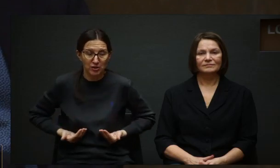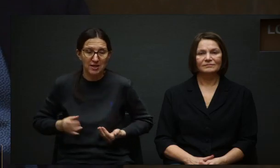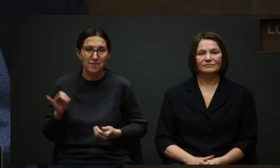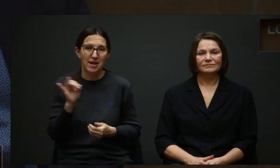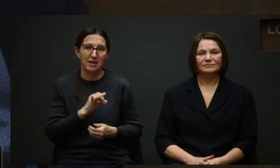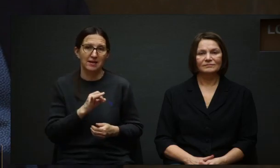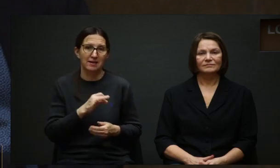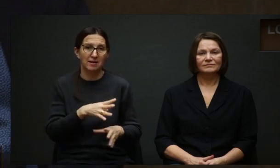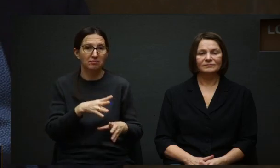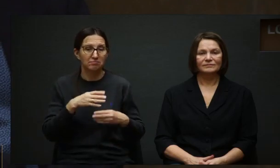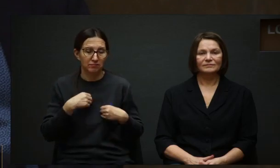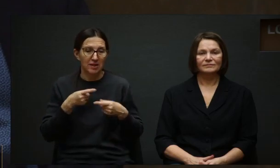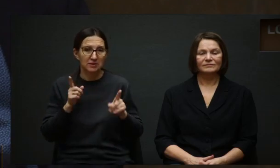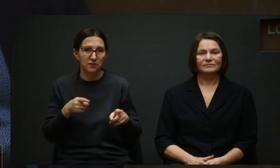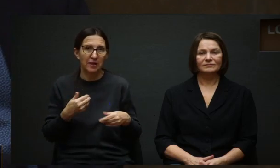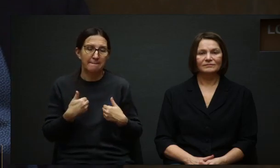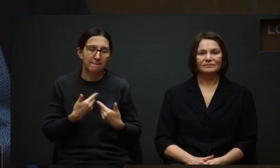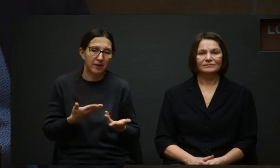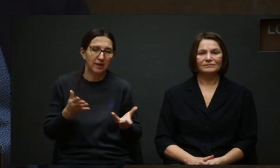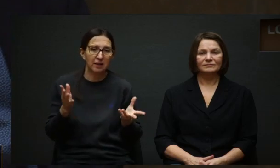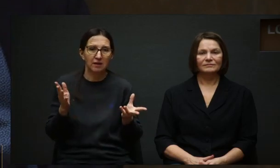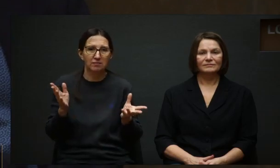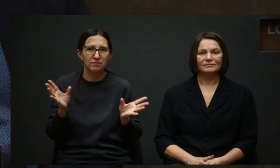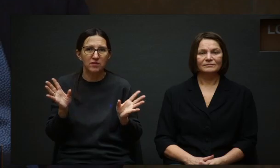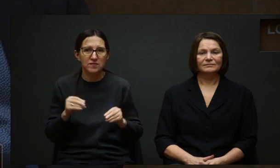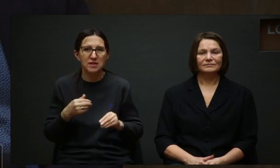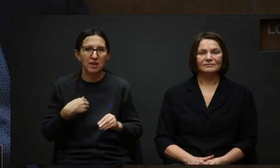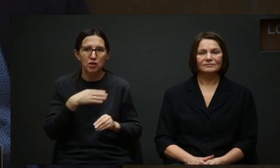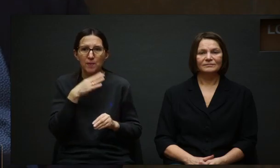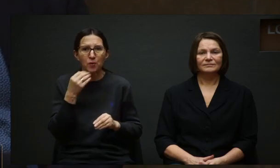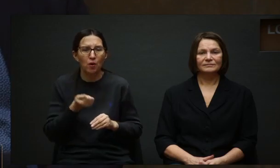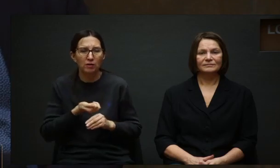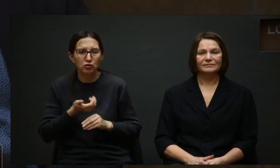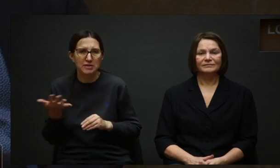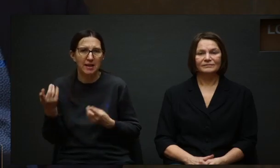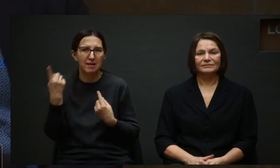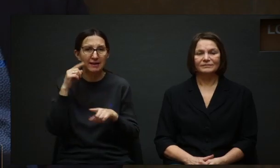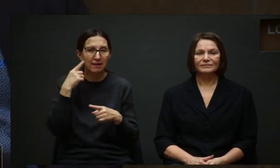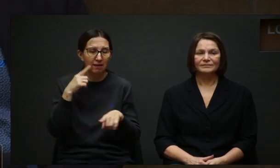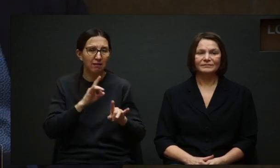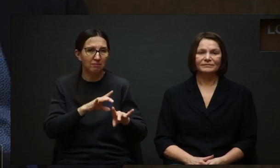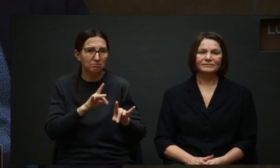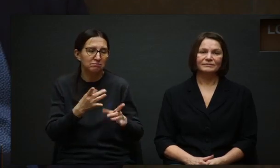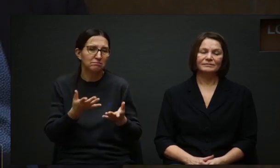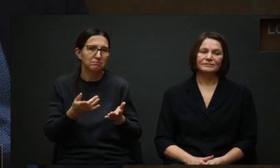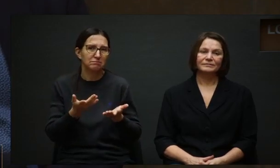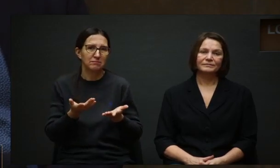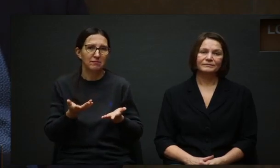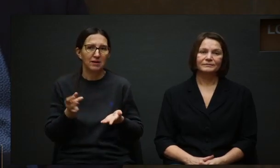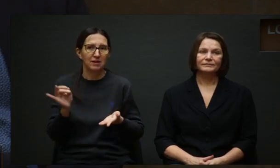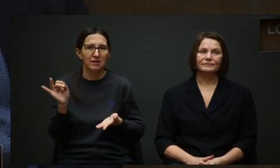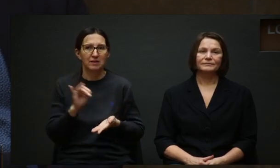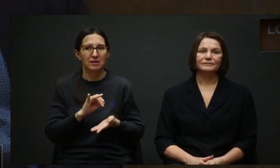которыми мы делим все наши многочисленные идеи, иногда